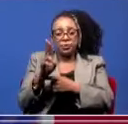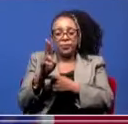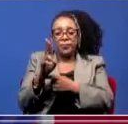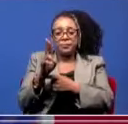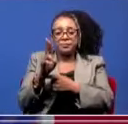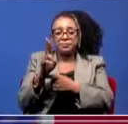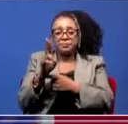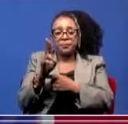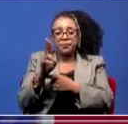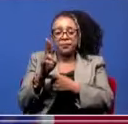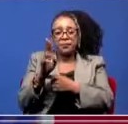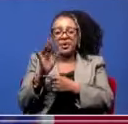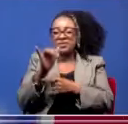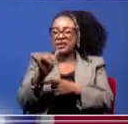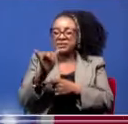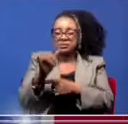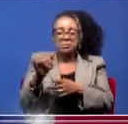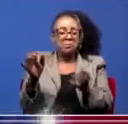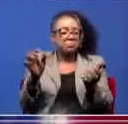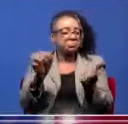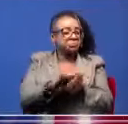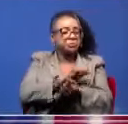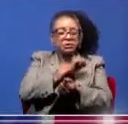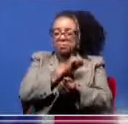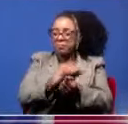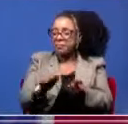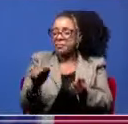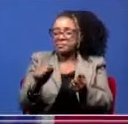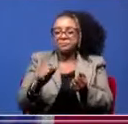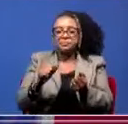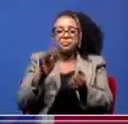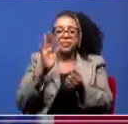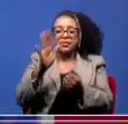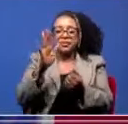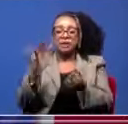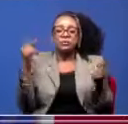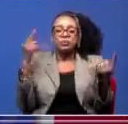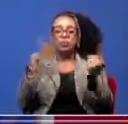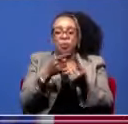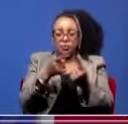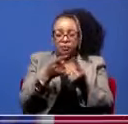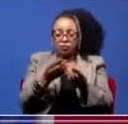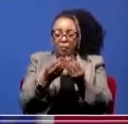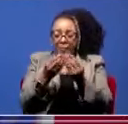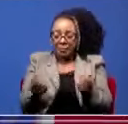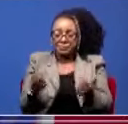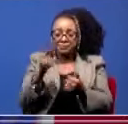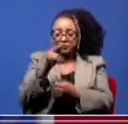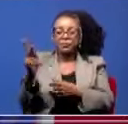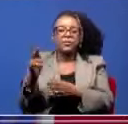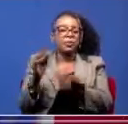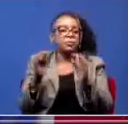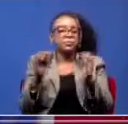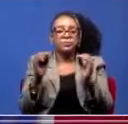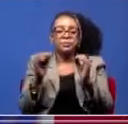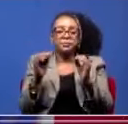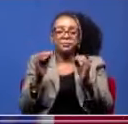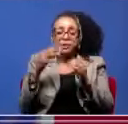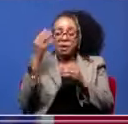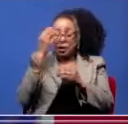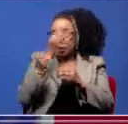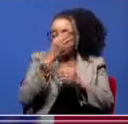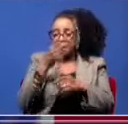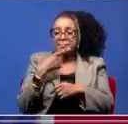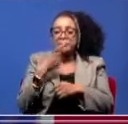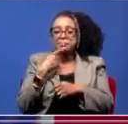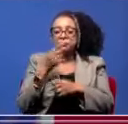Afrika AU hautasambaratisha azma yao ya kuwajibisha utawala wa serikali ya Kenya Kwanza. Karua ameshikilia kwamba